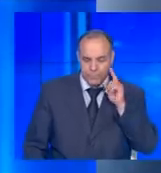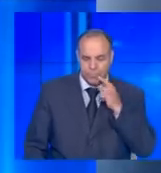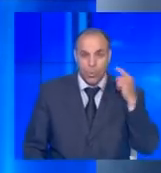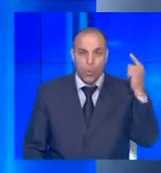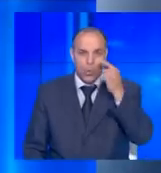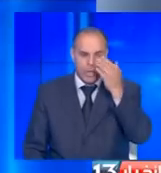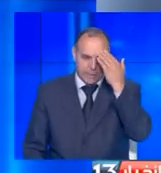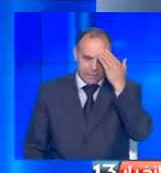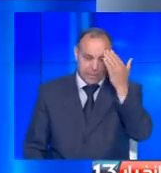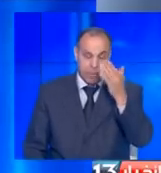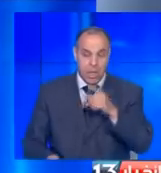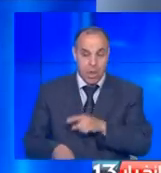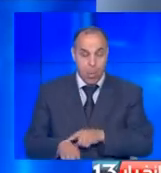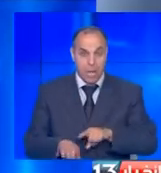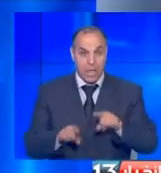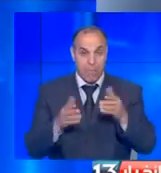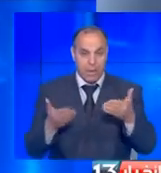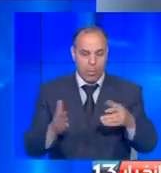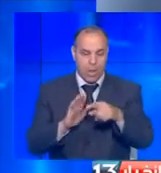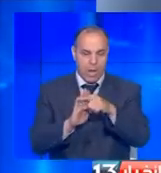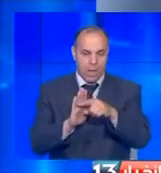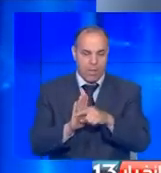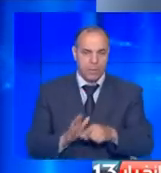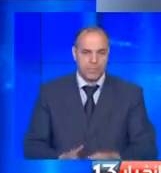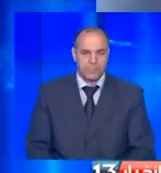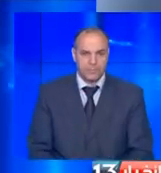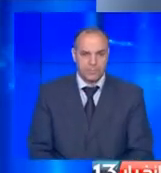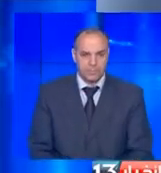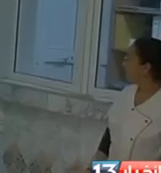مشاهدينا أينما كنتم، تحية طيبة وإليكم عناوين الأخبار.